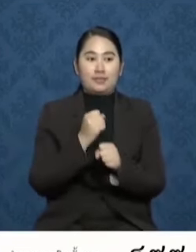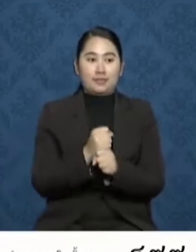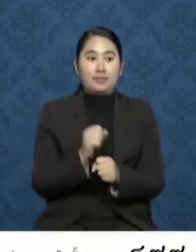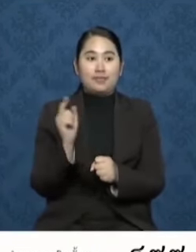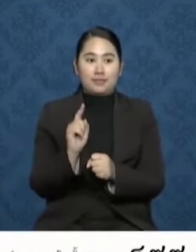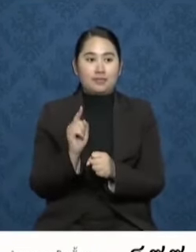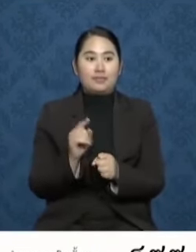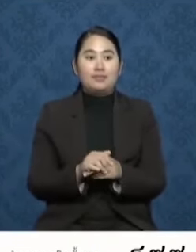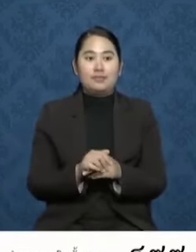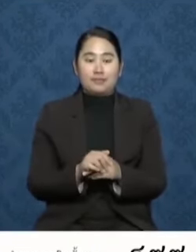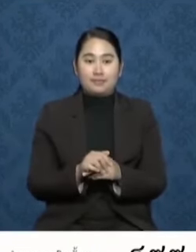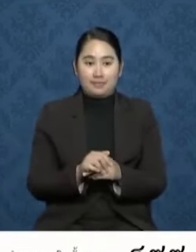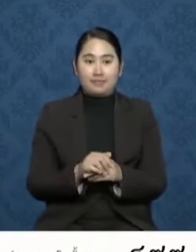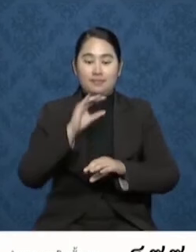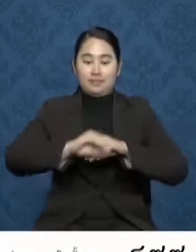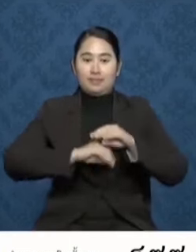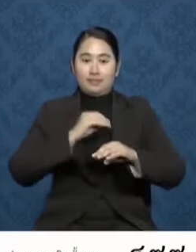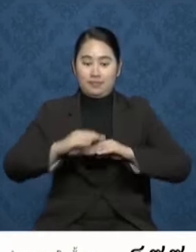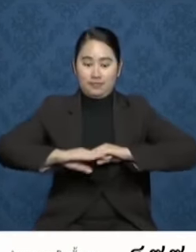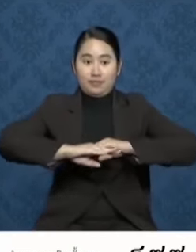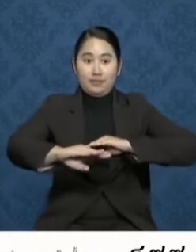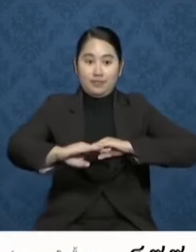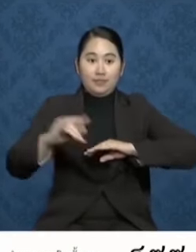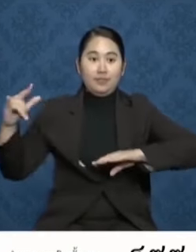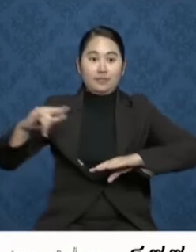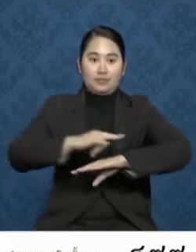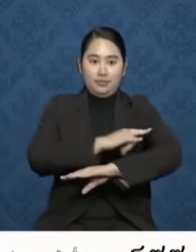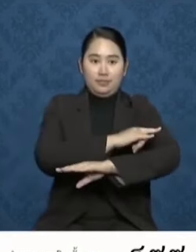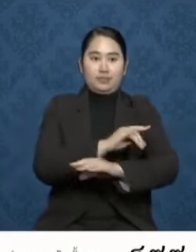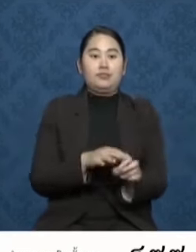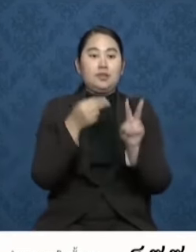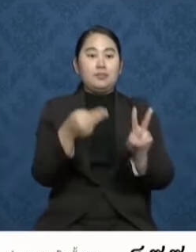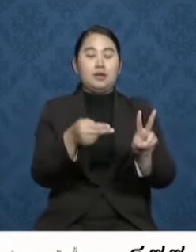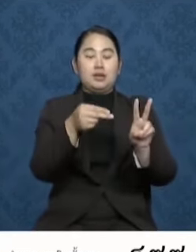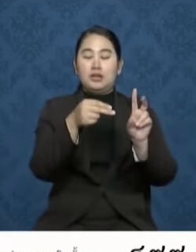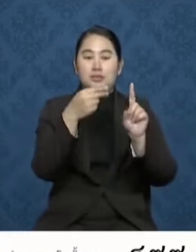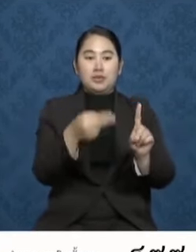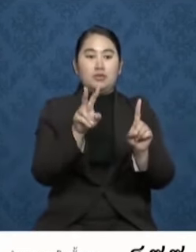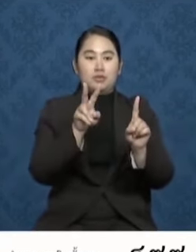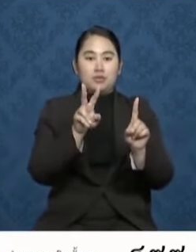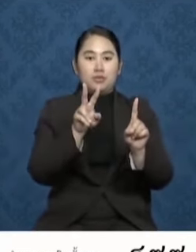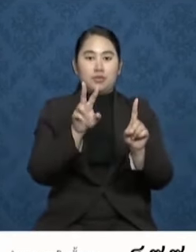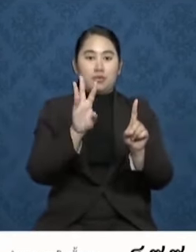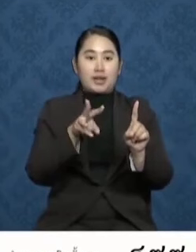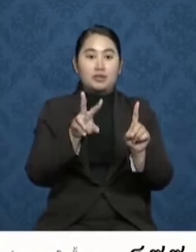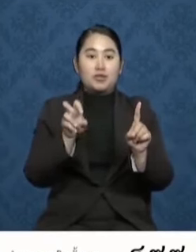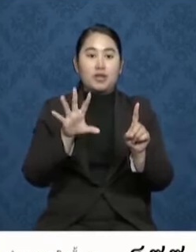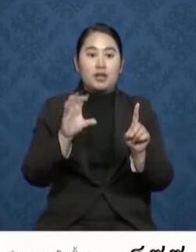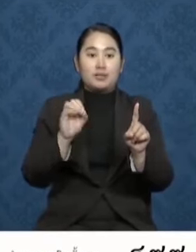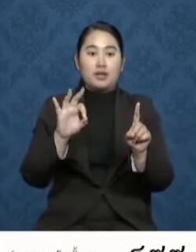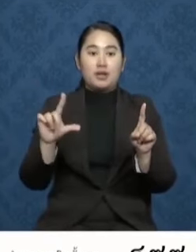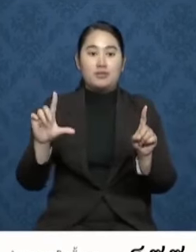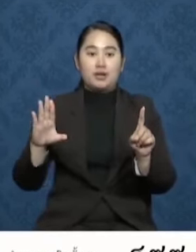แหละครับเรียกง่ายๆว่าการก่อสร้างรเวที่ 2มูลค่า 16, 259ล้านบาทสิ่งที่ทำให้